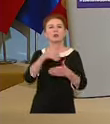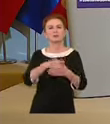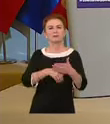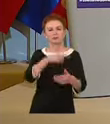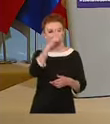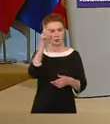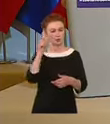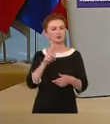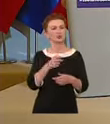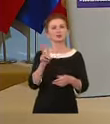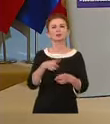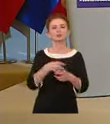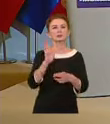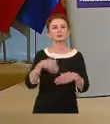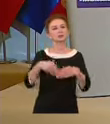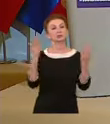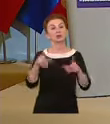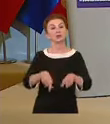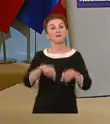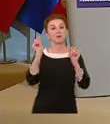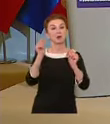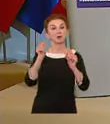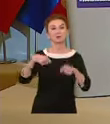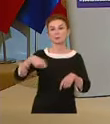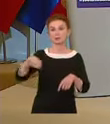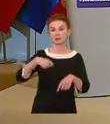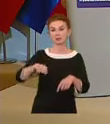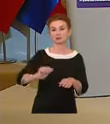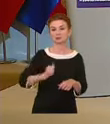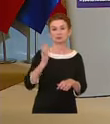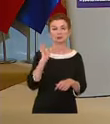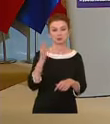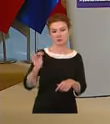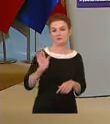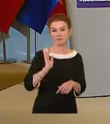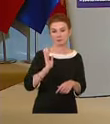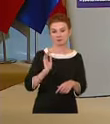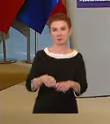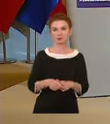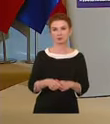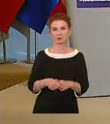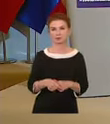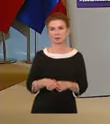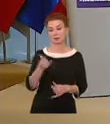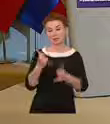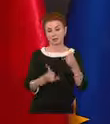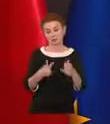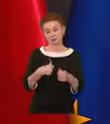wszystkim głosującym zapewnić maksymalne bezpieczeństwo. Tutaj, jeżeli z mojej strony